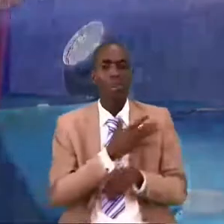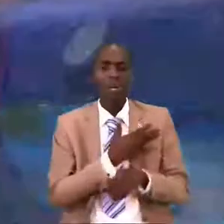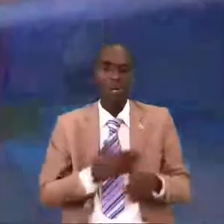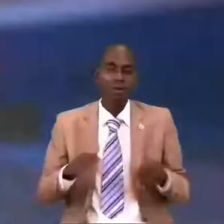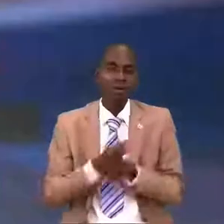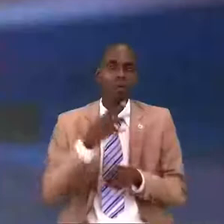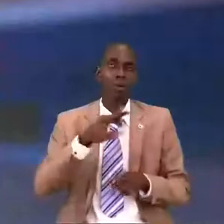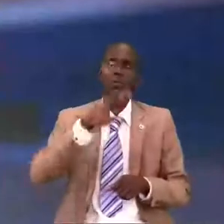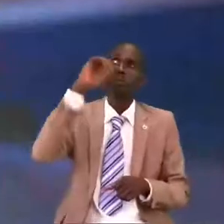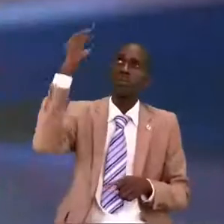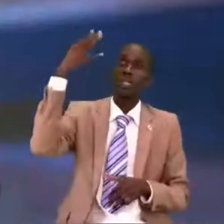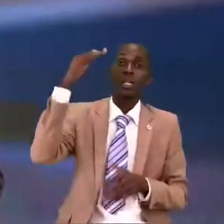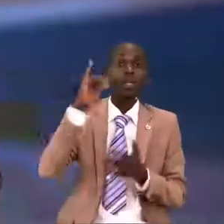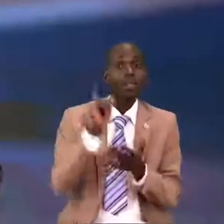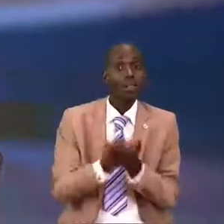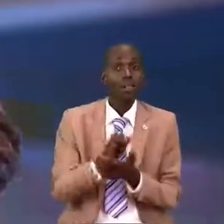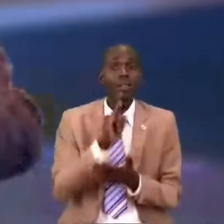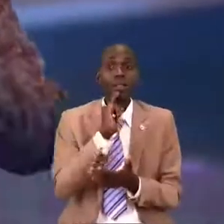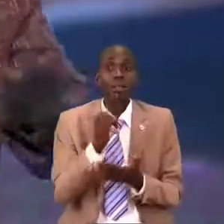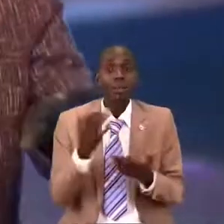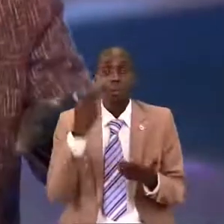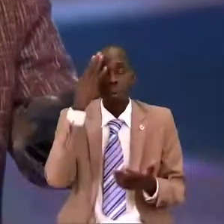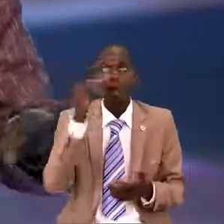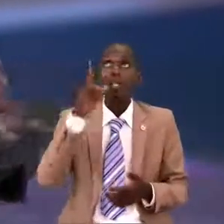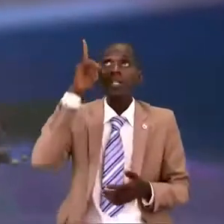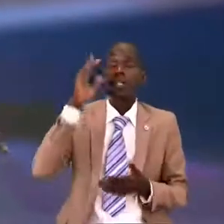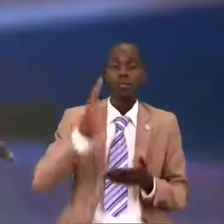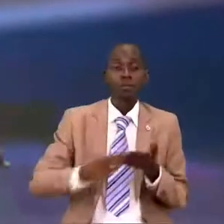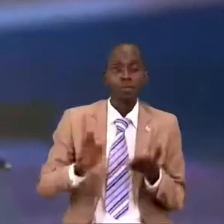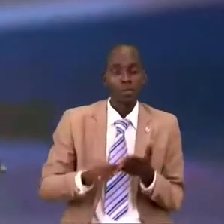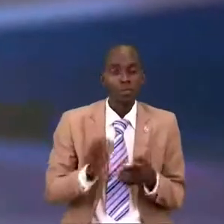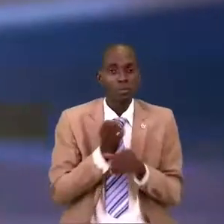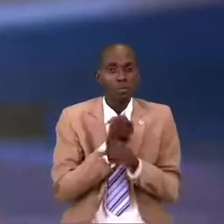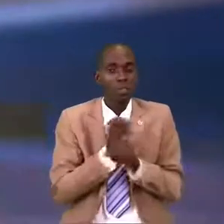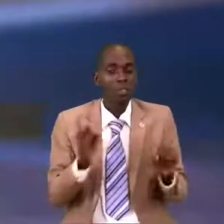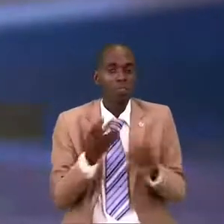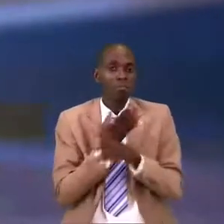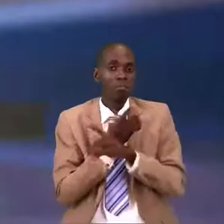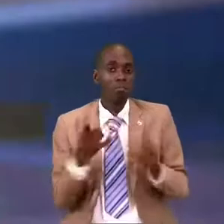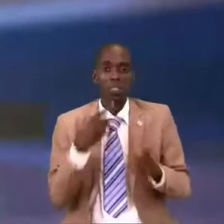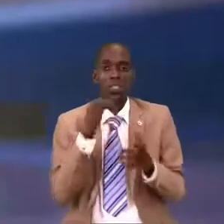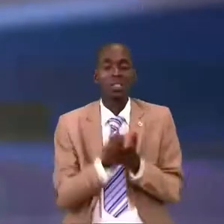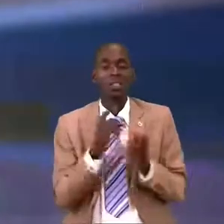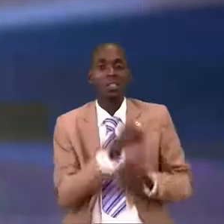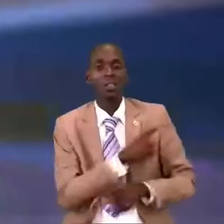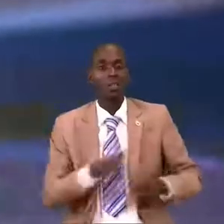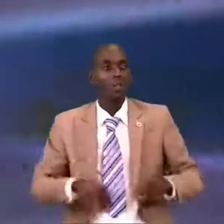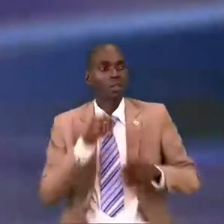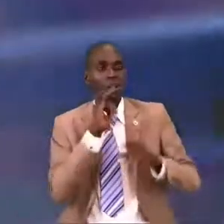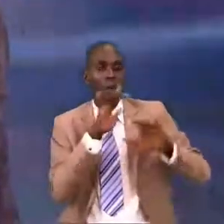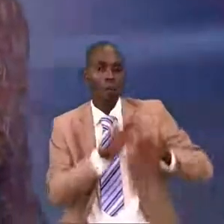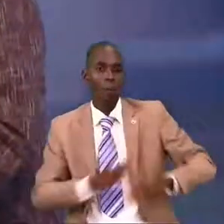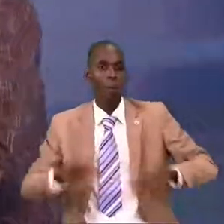délivre. Il dit, l'Éternel est miséricordieux et compatissant, lent à la colère, et lent à la